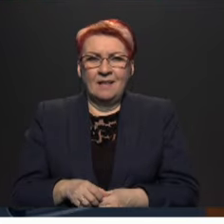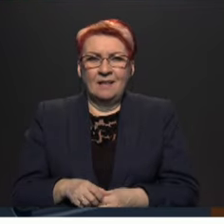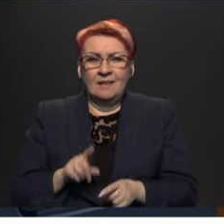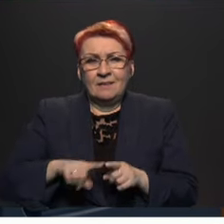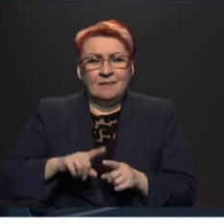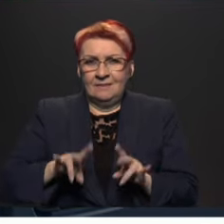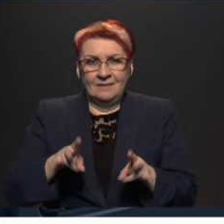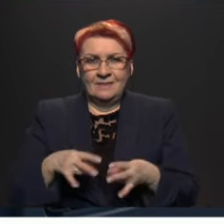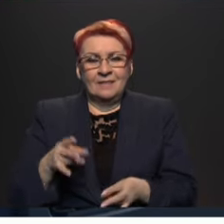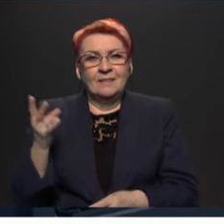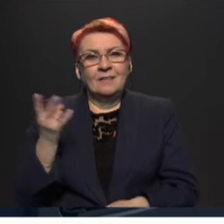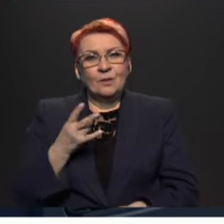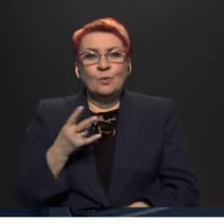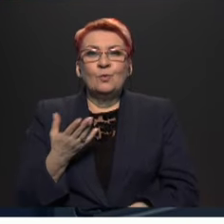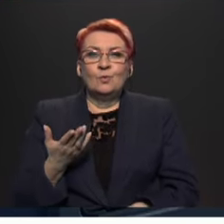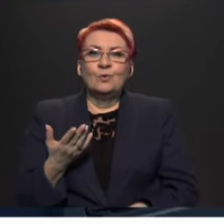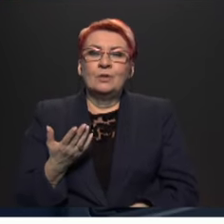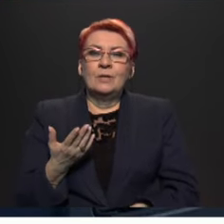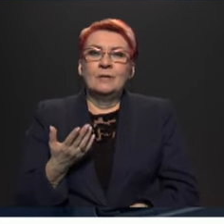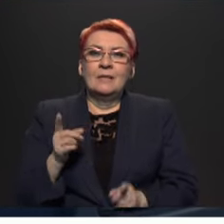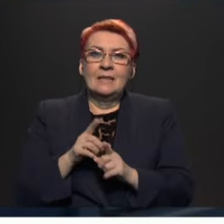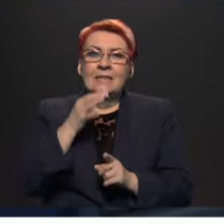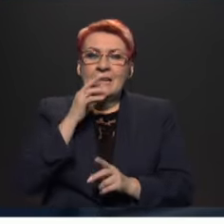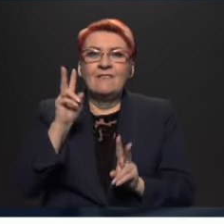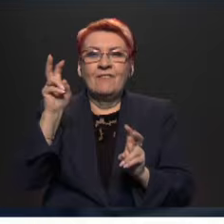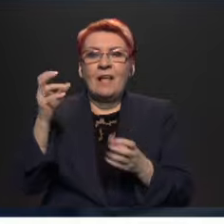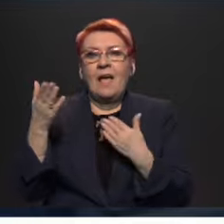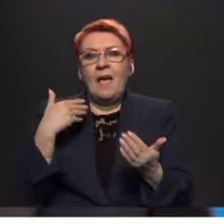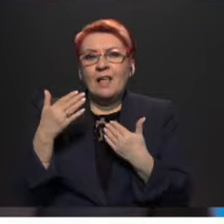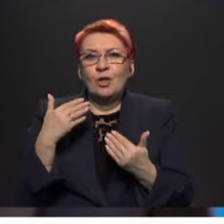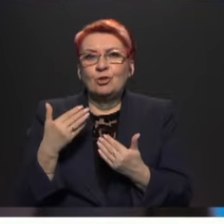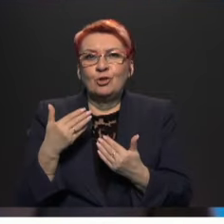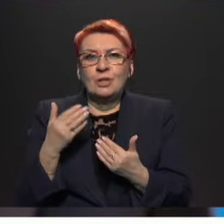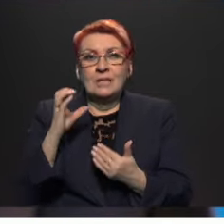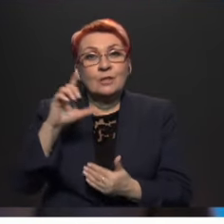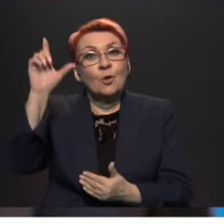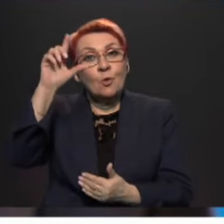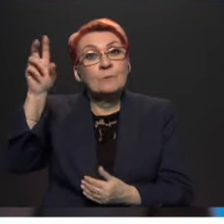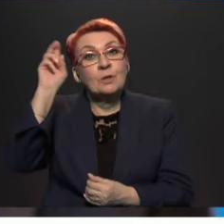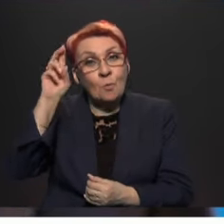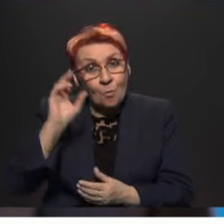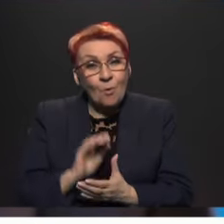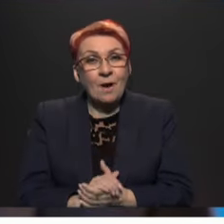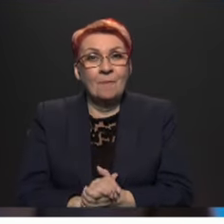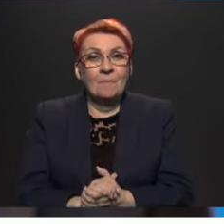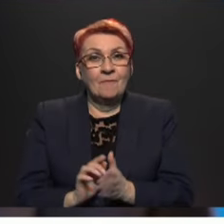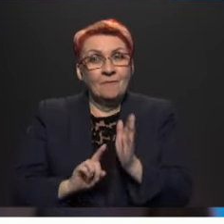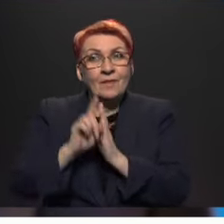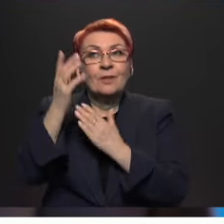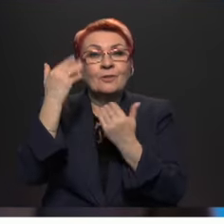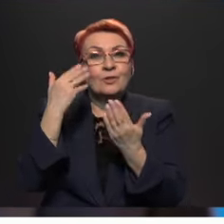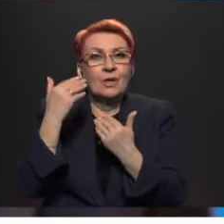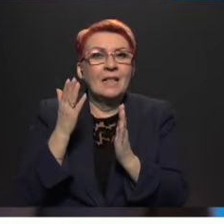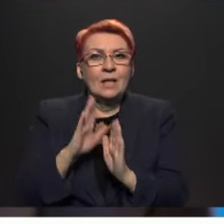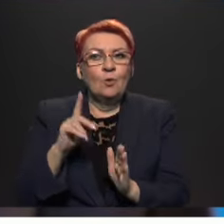наверное, прежде всего наладить отношения, так сказать, в кавычках, с Господом Богом, да, не только